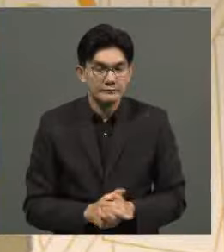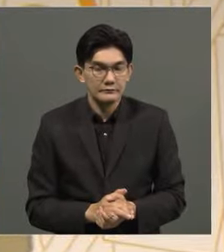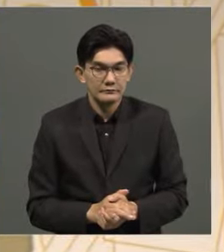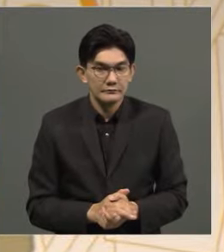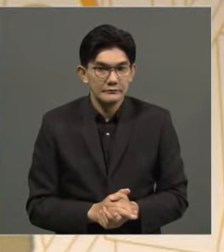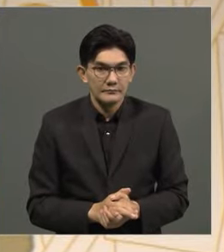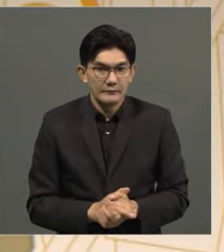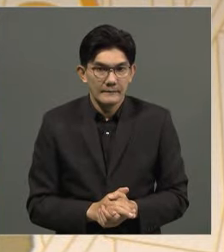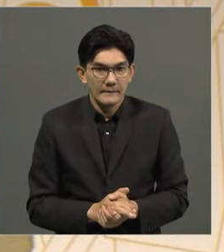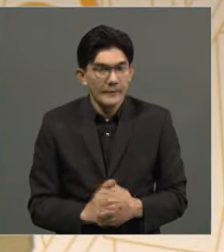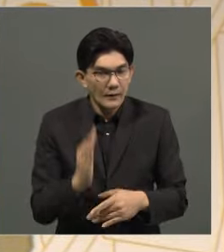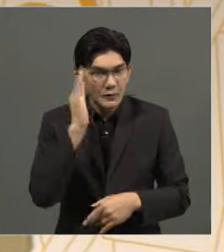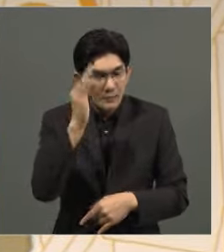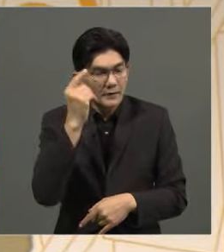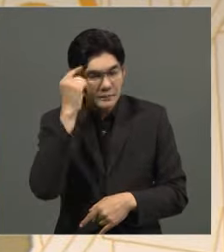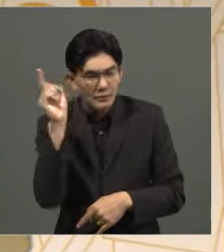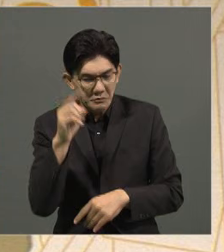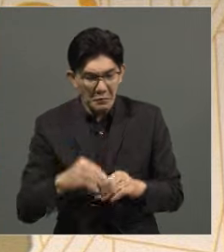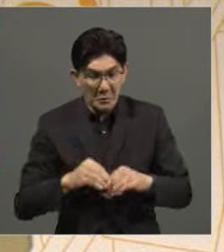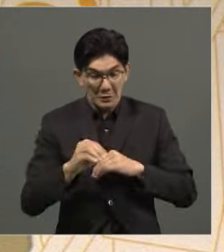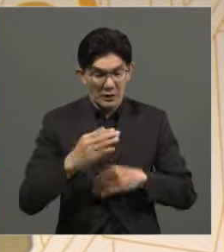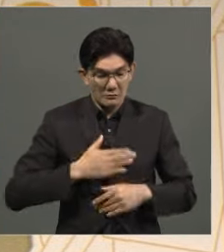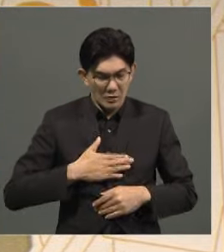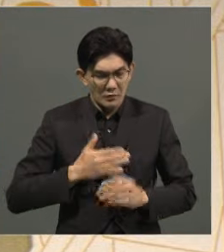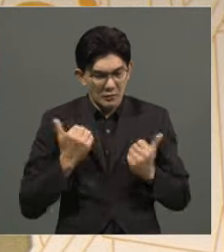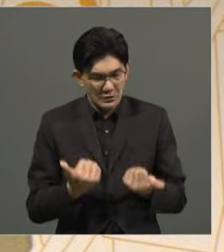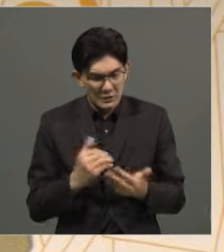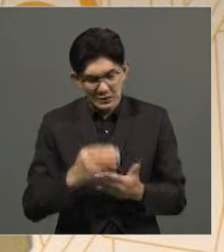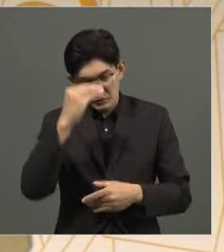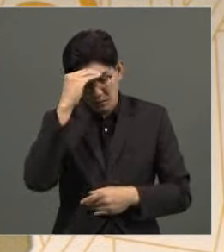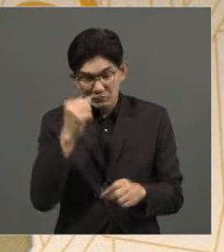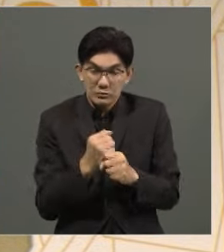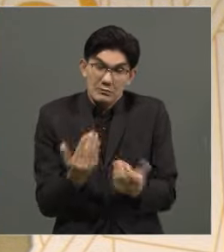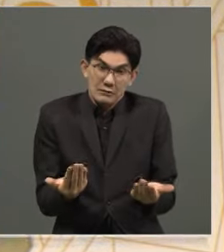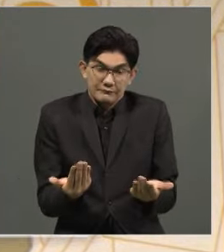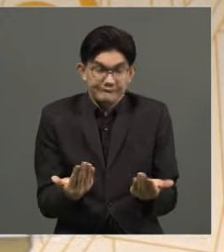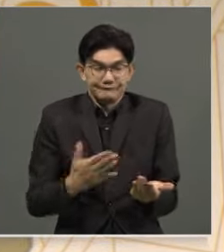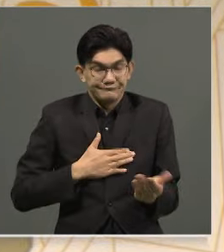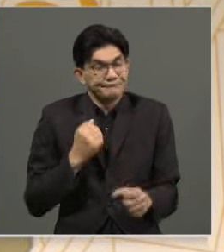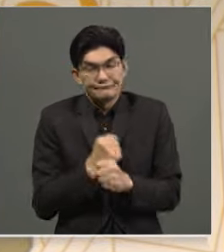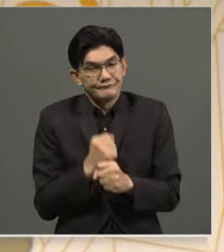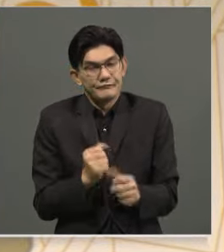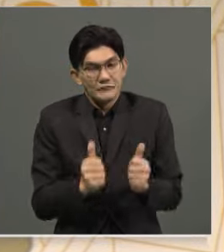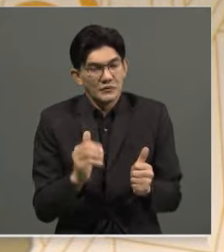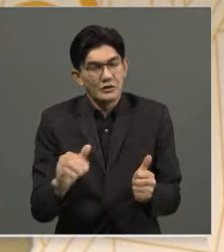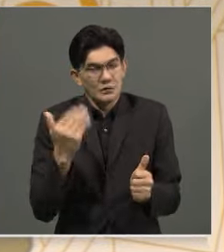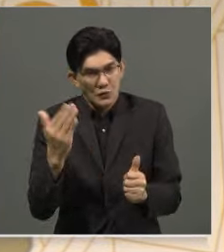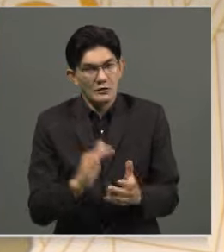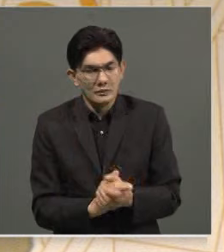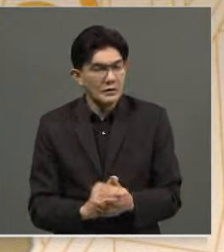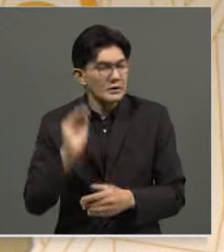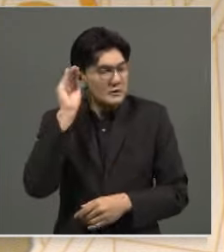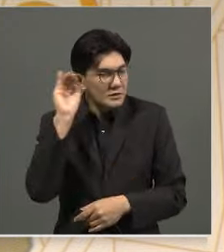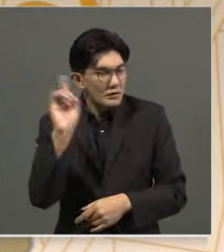เรื่องในอนาคตอาจจะมองว่าไกลตัววันนี้เราเป็นแค่นักศึกษาเพราะนั้นเราก็ทำหน้าที่ของเราให้ดีที่สุดแต่พี่เชื่